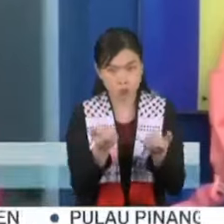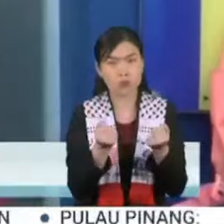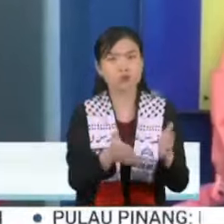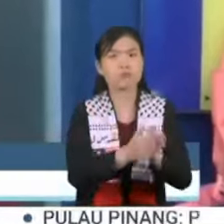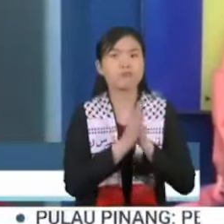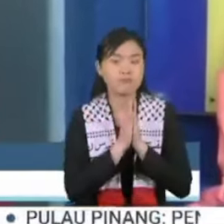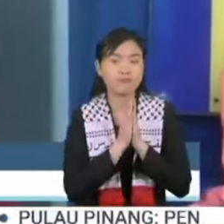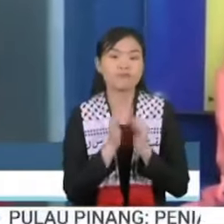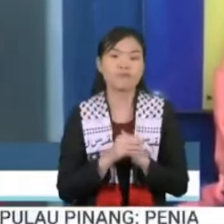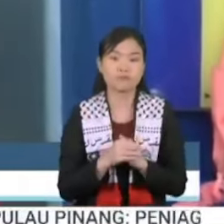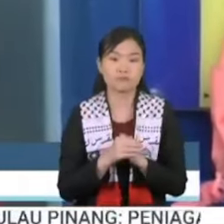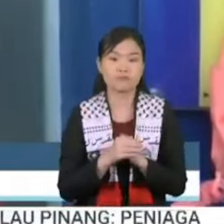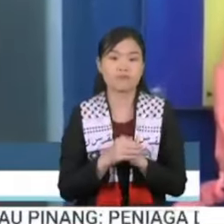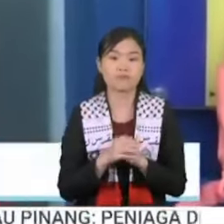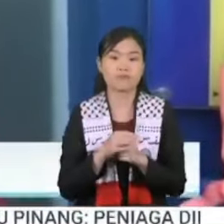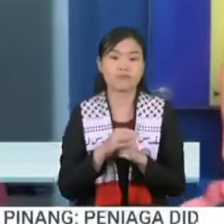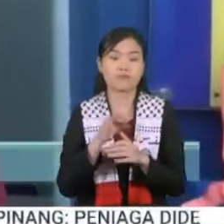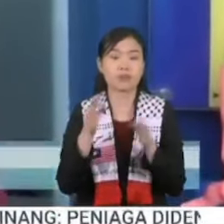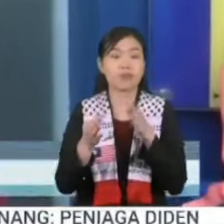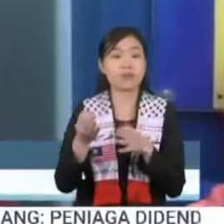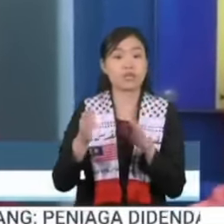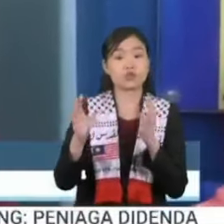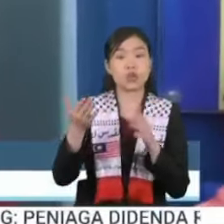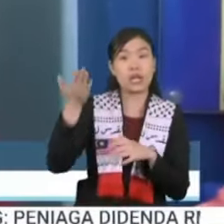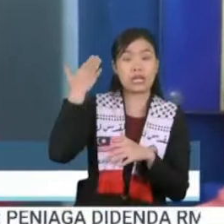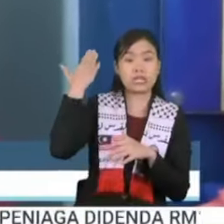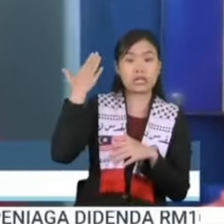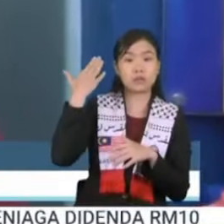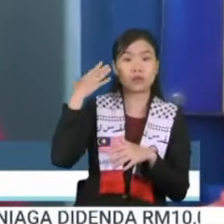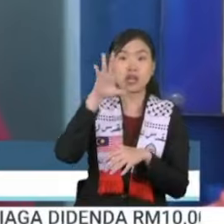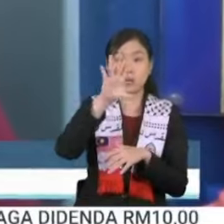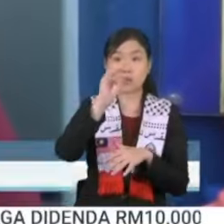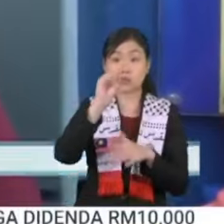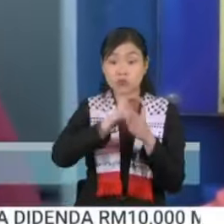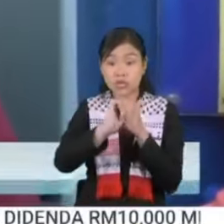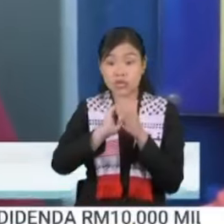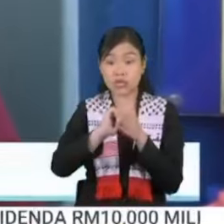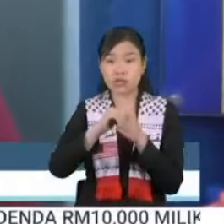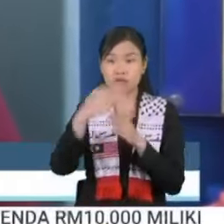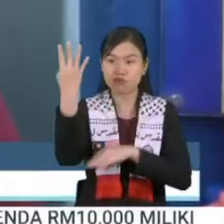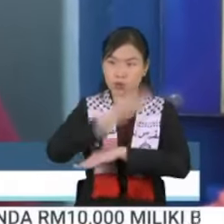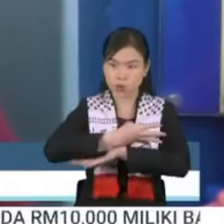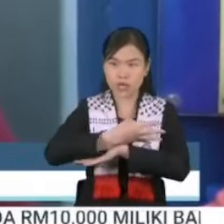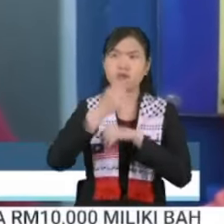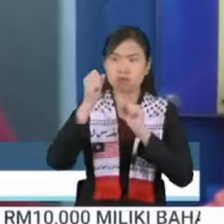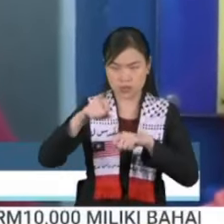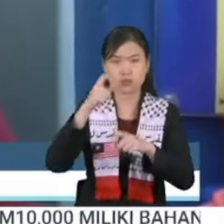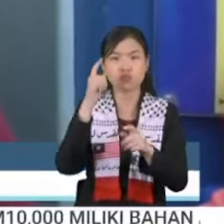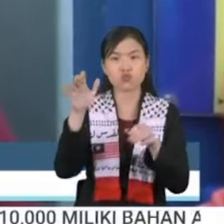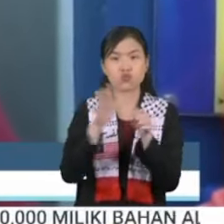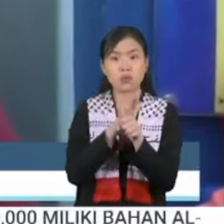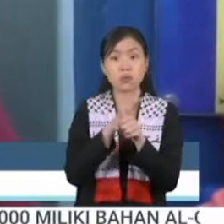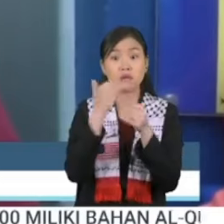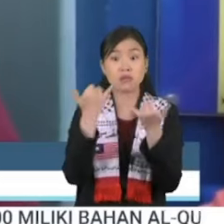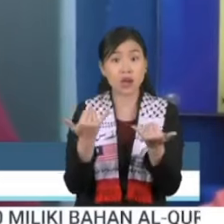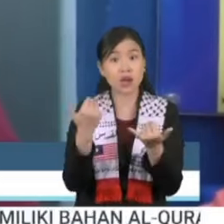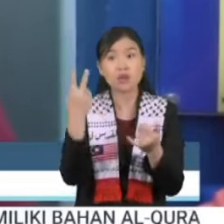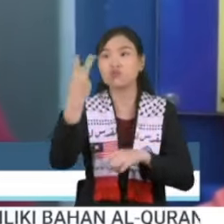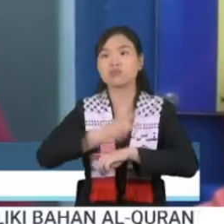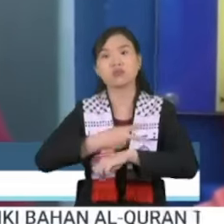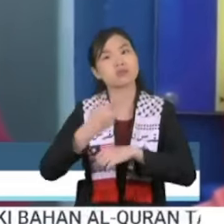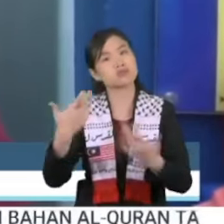lah. Macam dulu RM50 boleh 4 hari. Sekarang ni dalam 2 hari saja isi.